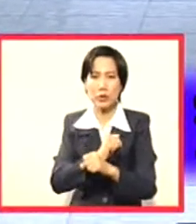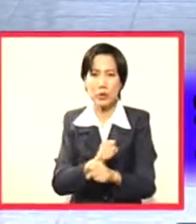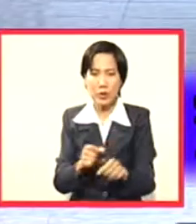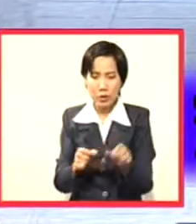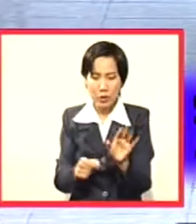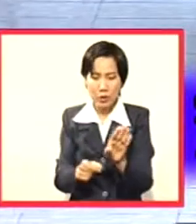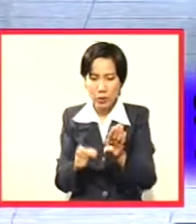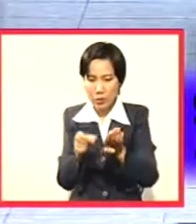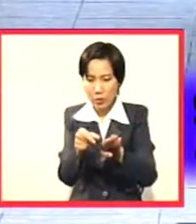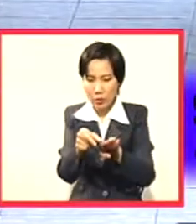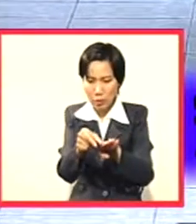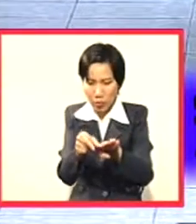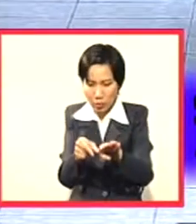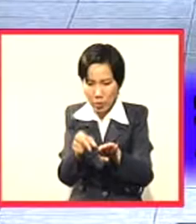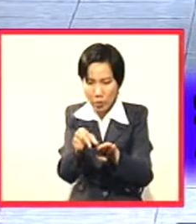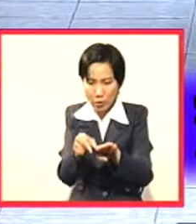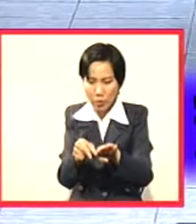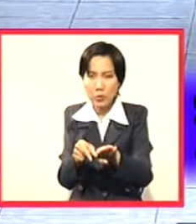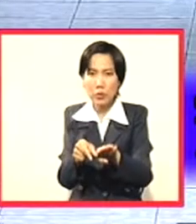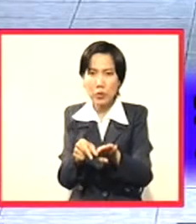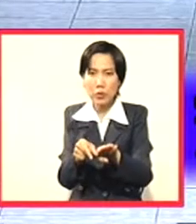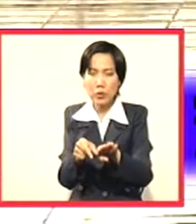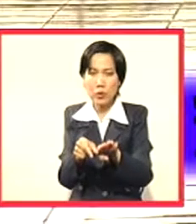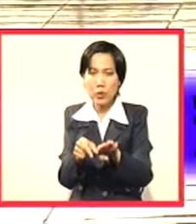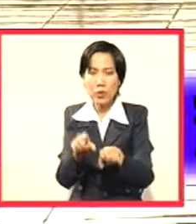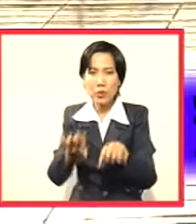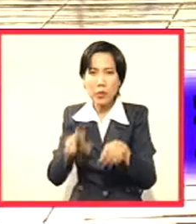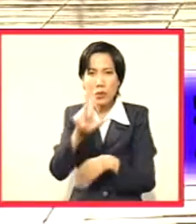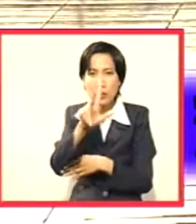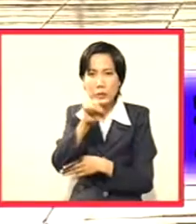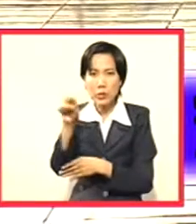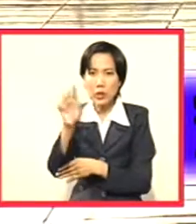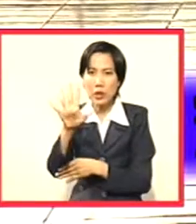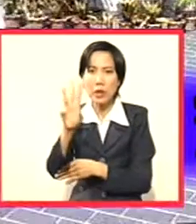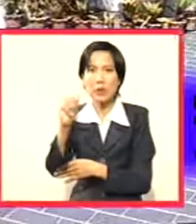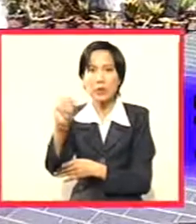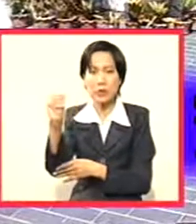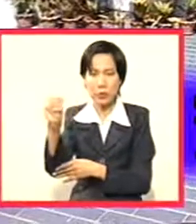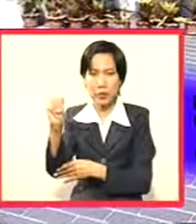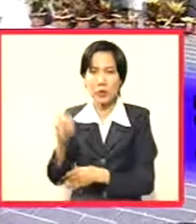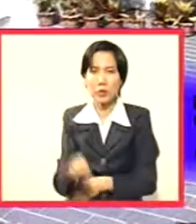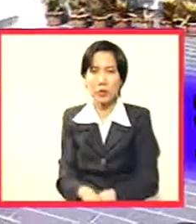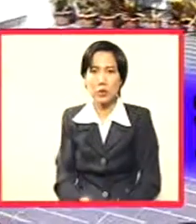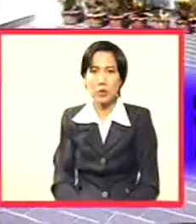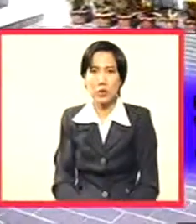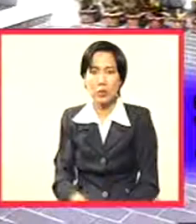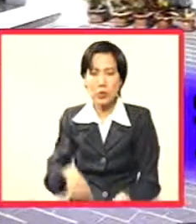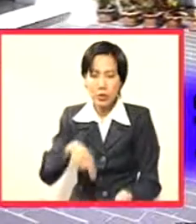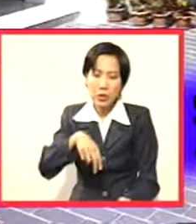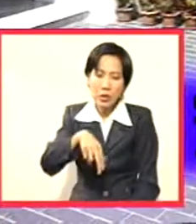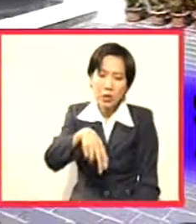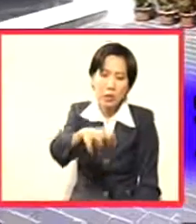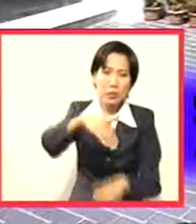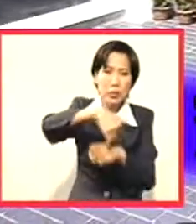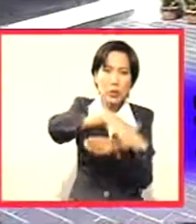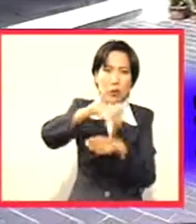องกระเบื้องบนพื้นภายในอาคารที่ดีควรอยู่ระหว่าง 3-5 มิลลิเมตรแต่ถ้าหากเป็นระเบียงทางเดินหรือพื้นภาย